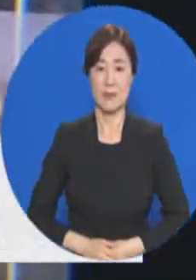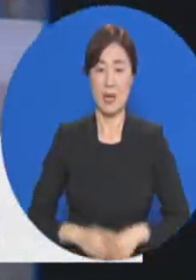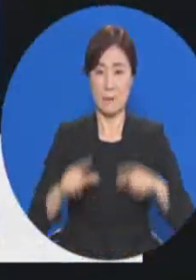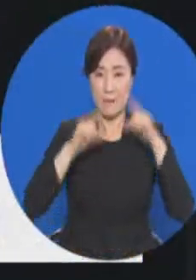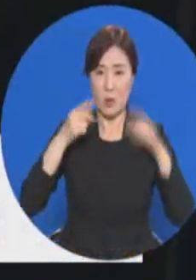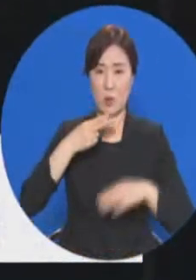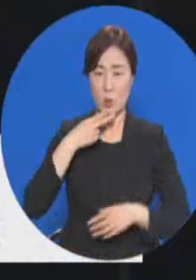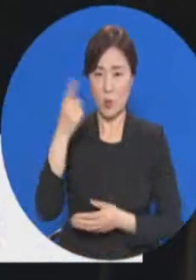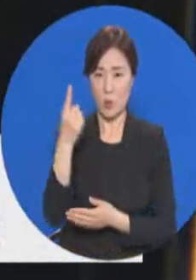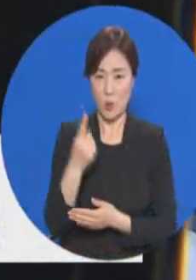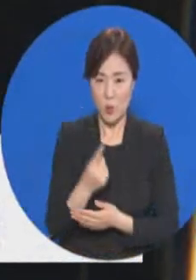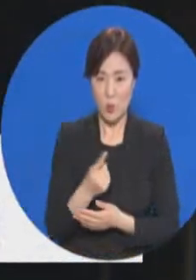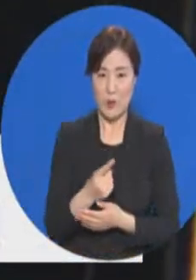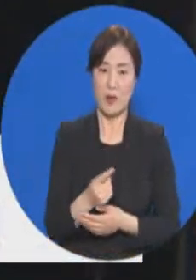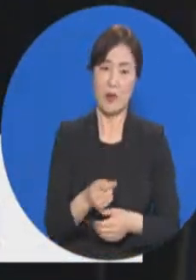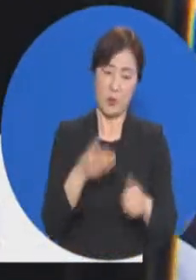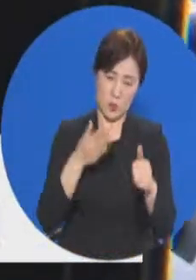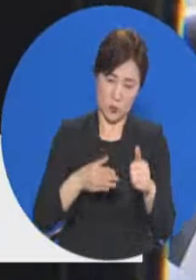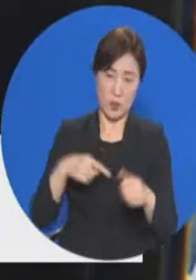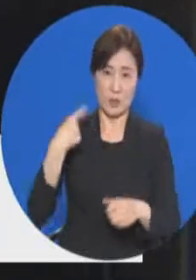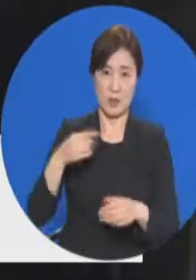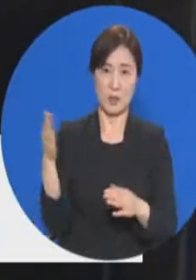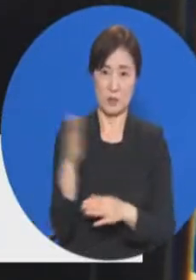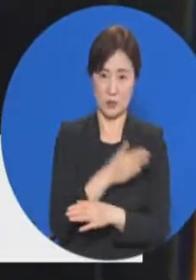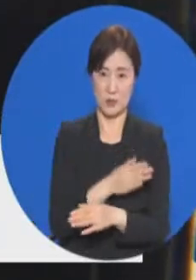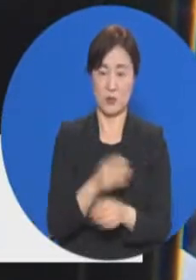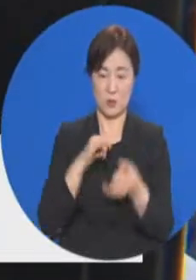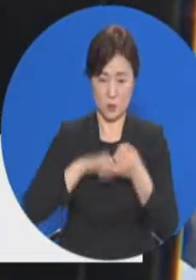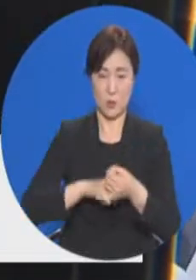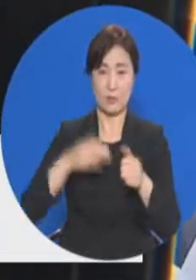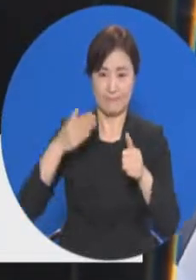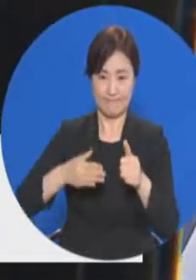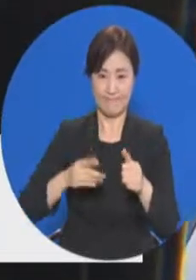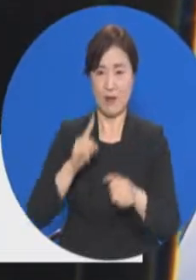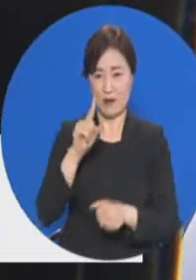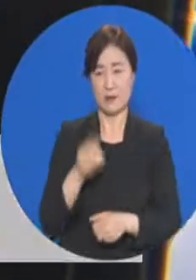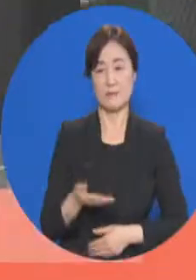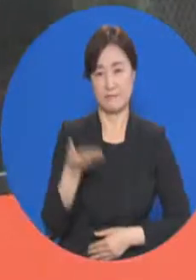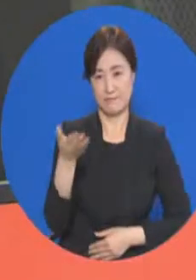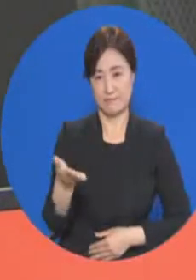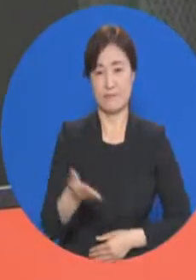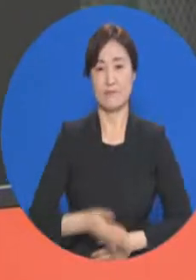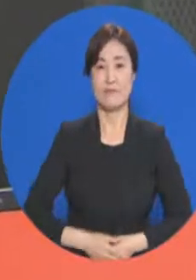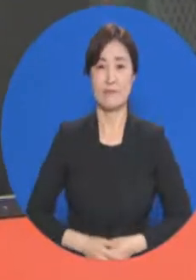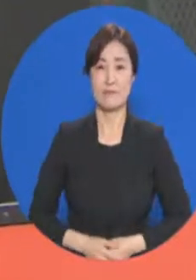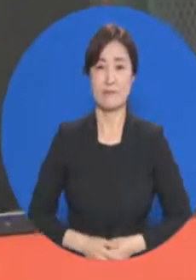끼어달라고 얘기하면서도 다음부터 이제 하나씩 주면서 다음부터 끼어달라는 식으로 얘기하고 오시가면.